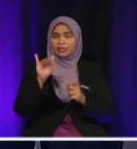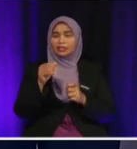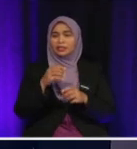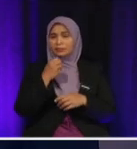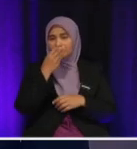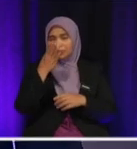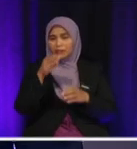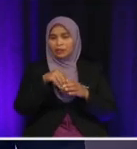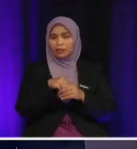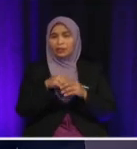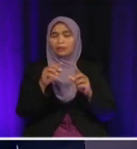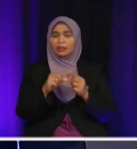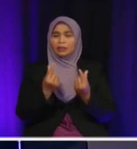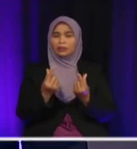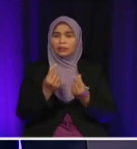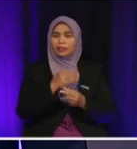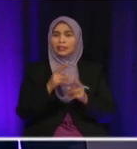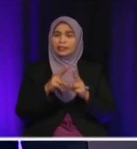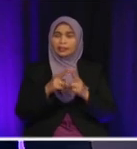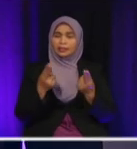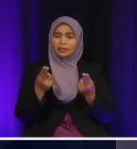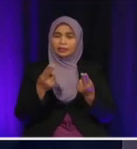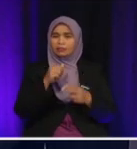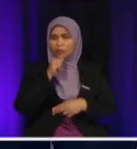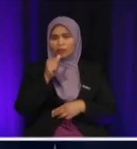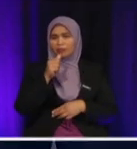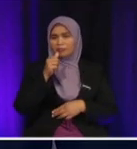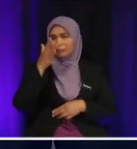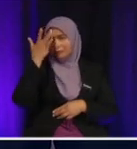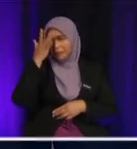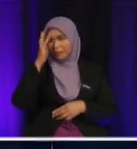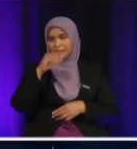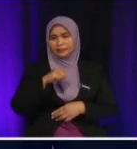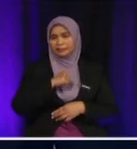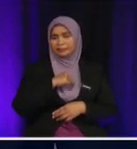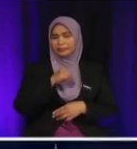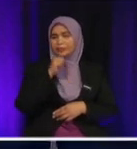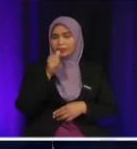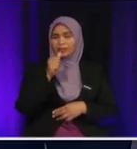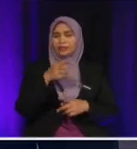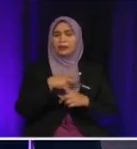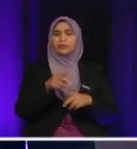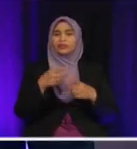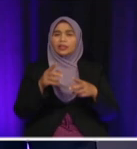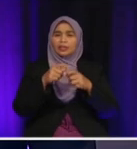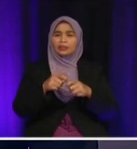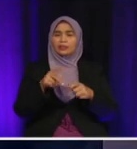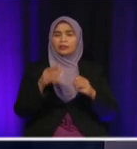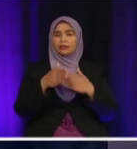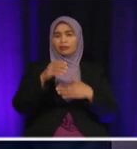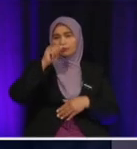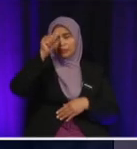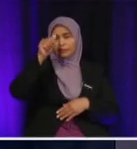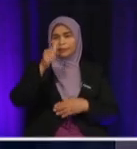di dalam Al-Quran dan juga as-sunnah. Bukan pandai-pandai, bukan reka-reka, tapi telah ditentukan oleh Allah Subhanahu Wa Taala